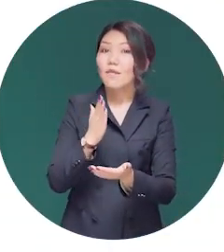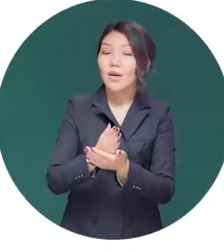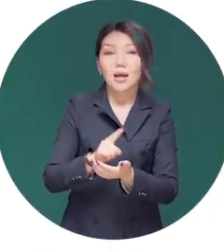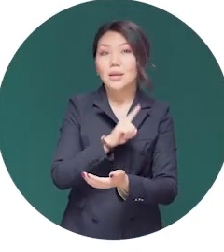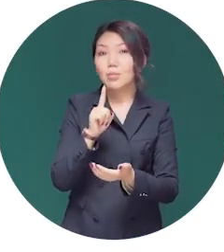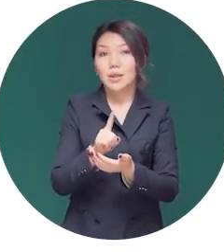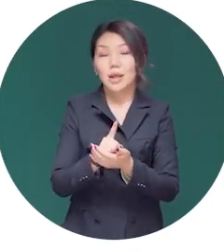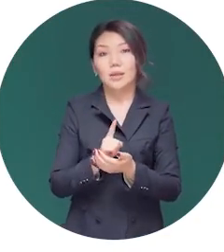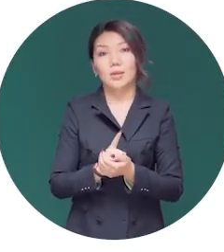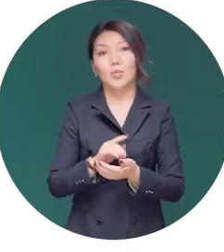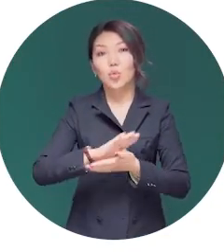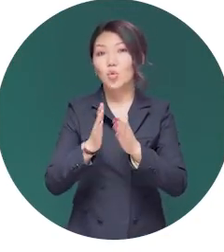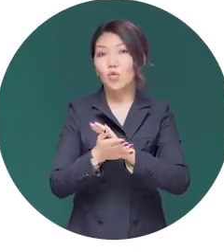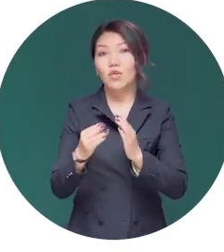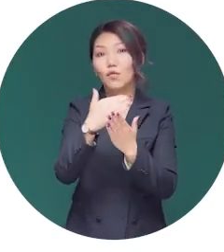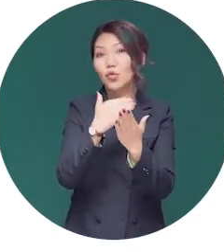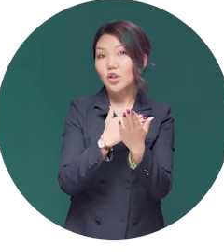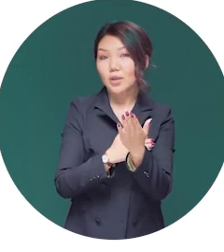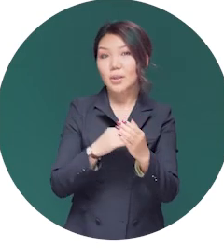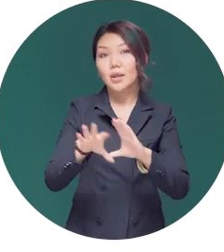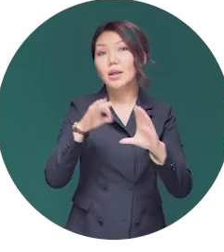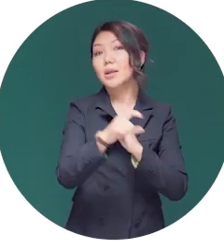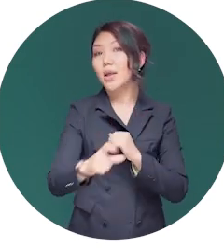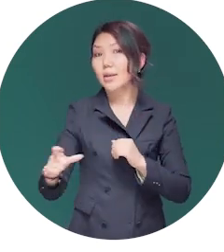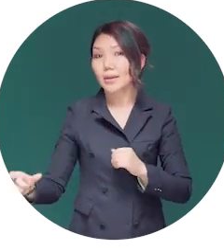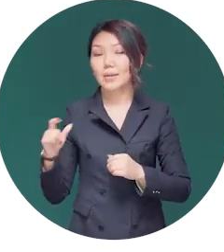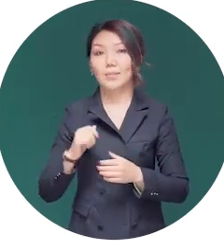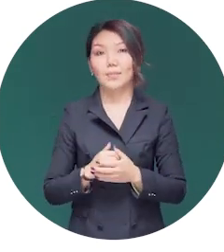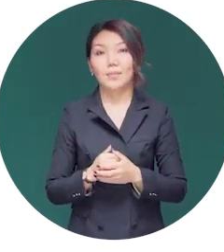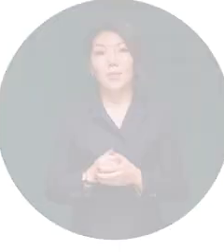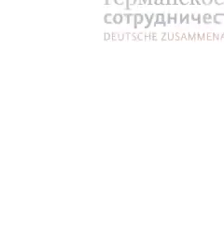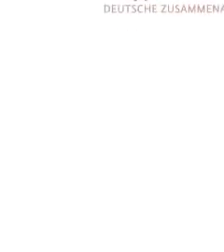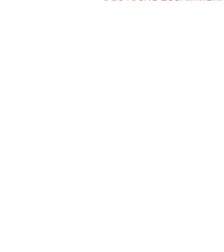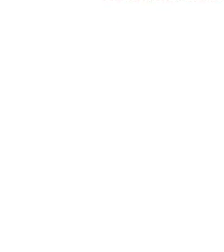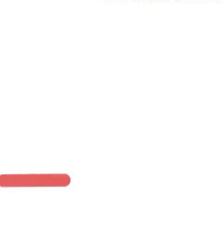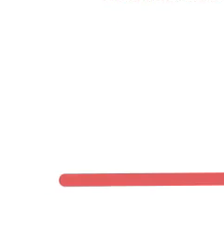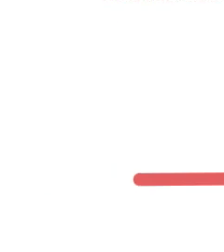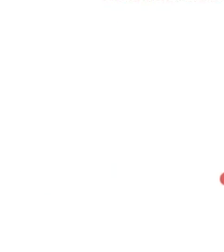Республики является обязательным условием для включения в список избирателей.